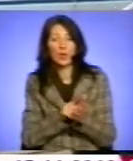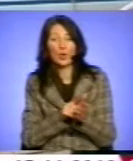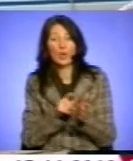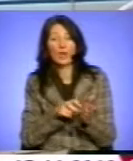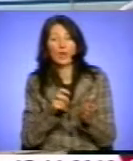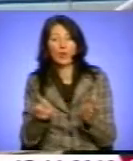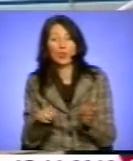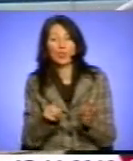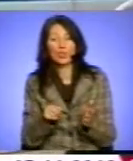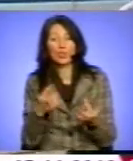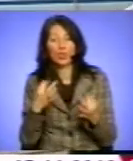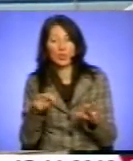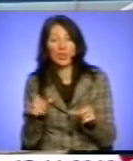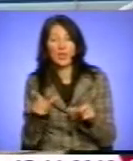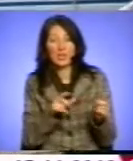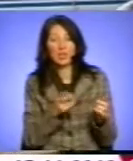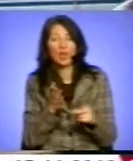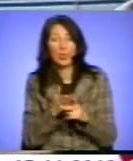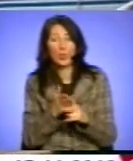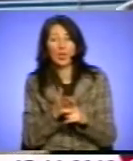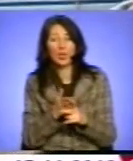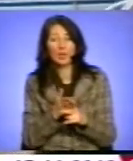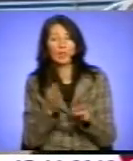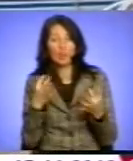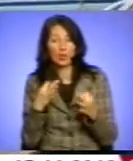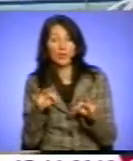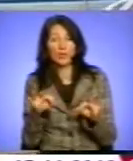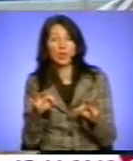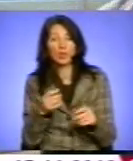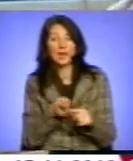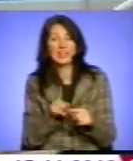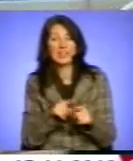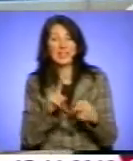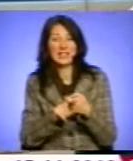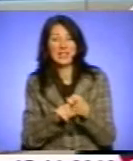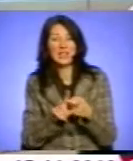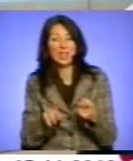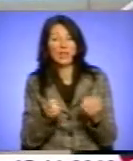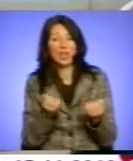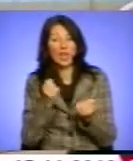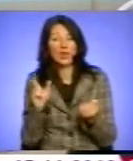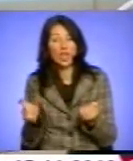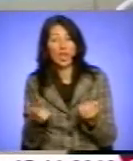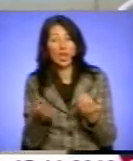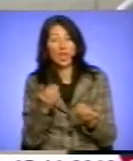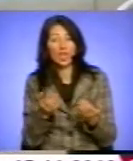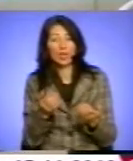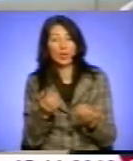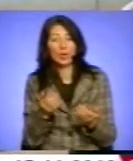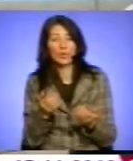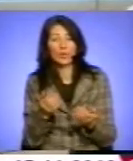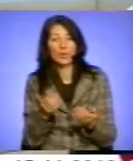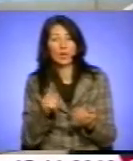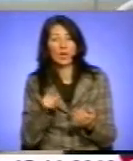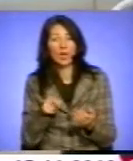ставляться? Чи дозволяють їхати по пільгах? Дозволяють. Ну, це залежить від водія. От, якщо ж,